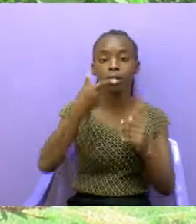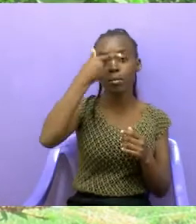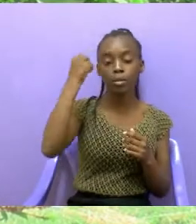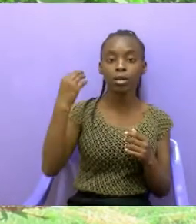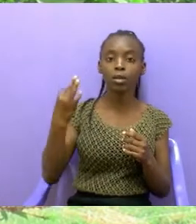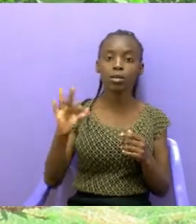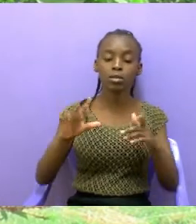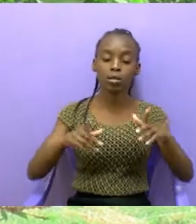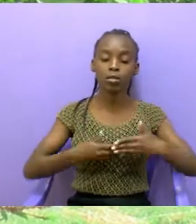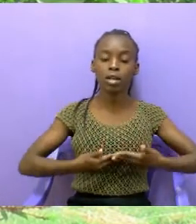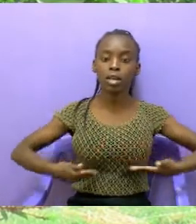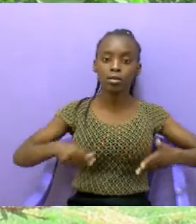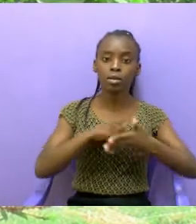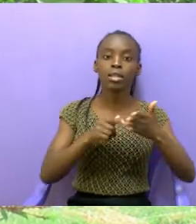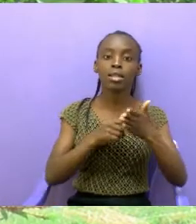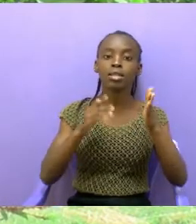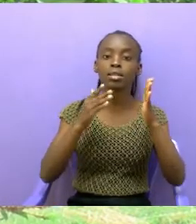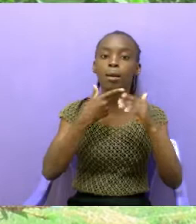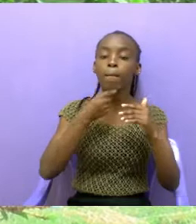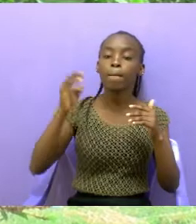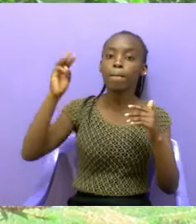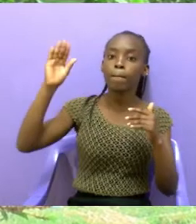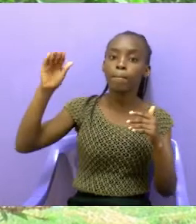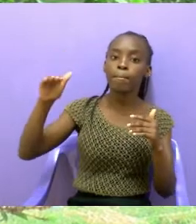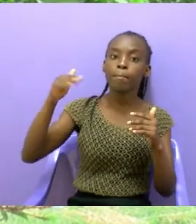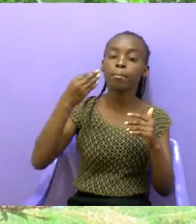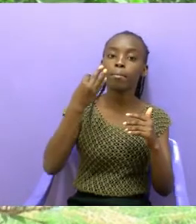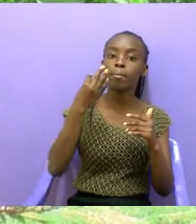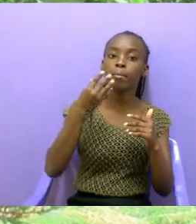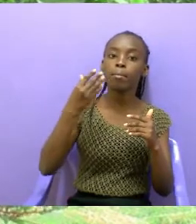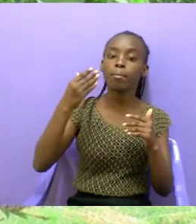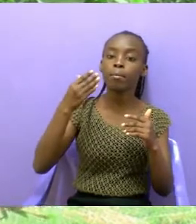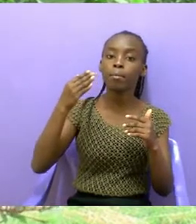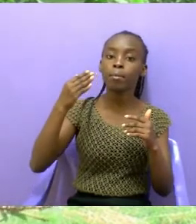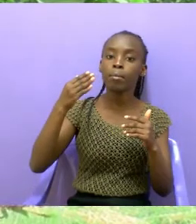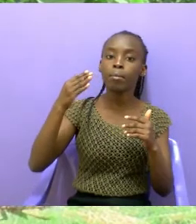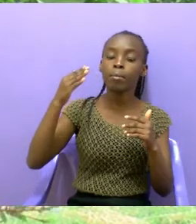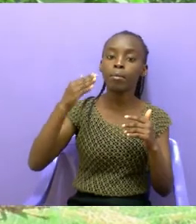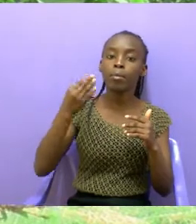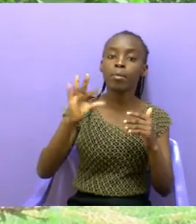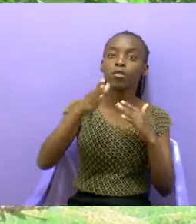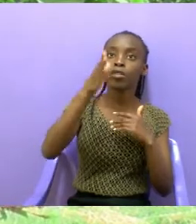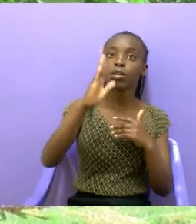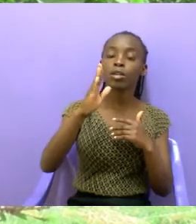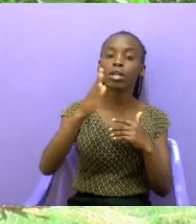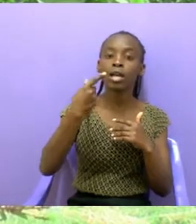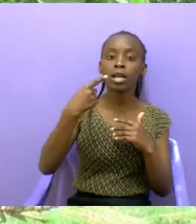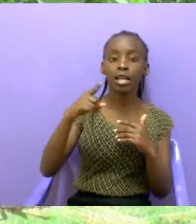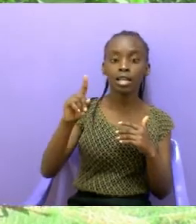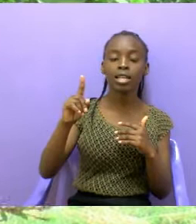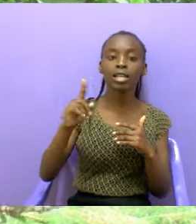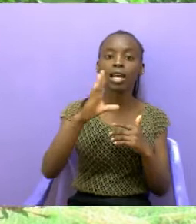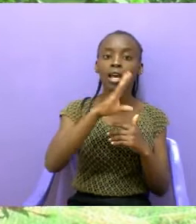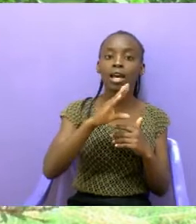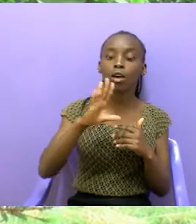njaa huyu mtu wa Mungu kutoka katika inji ya na the city of the Lord akatoka pale kuenda kutafuta